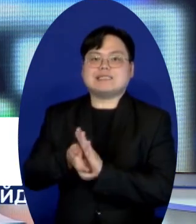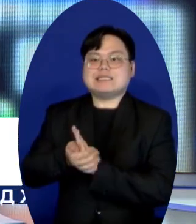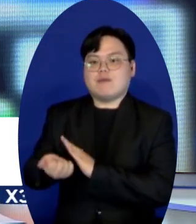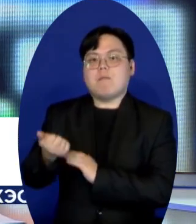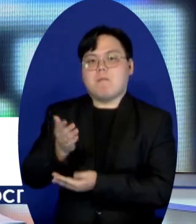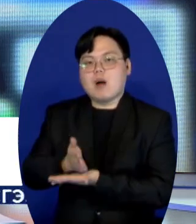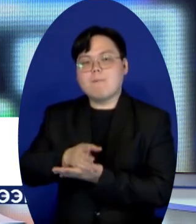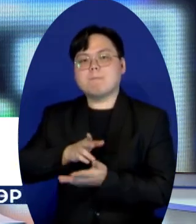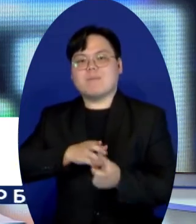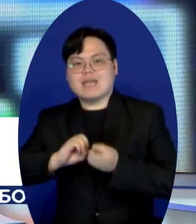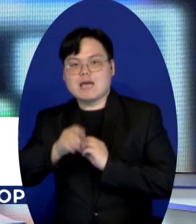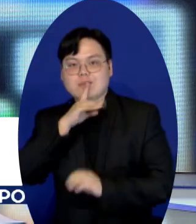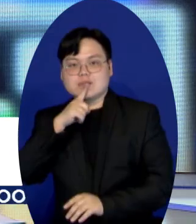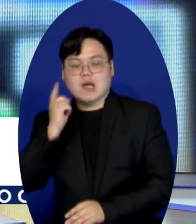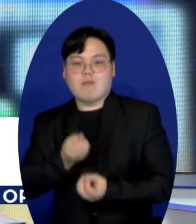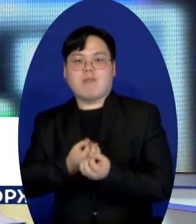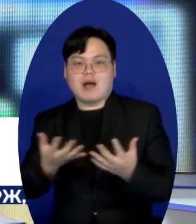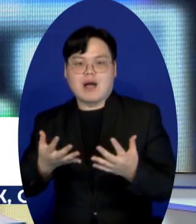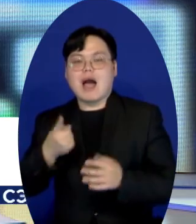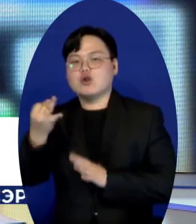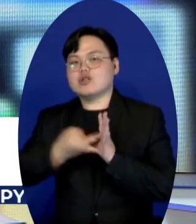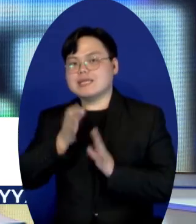бизнес хийж байгаа залуус олон болжээ. Түүний нэг